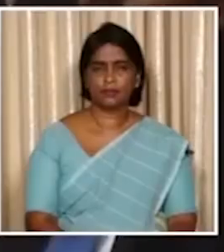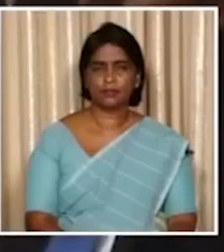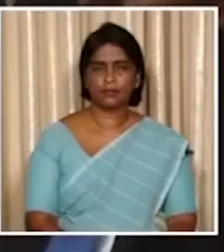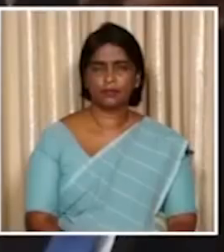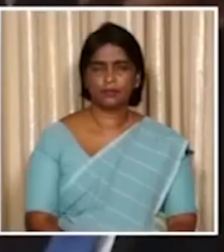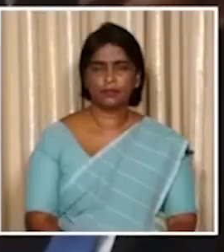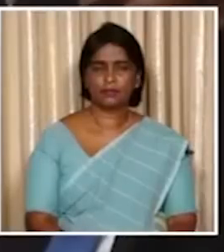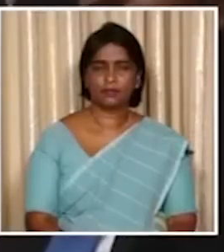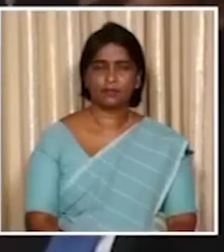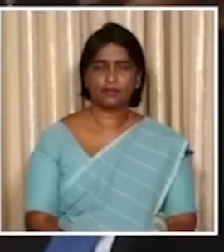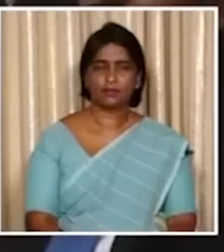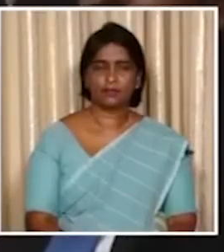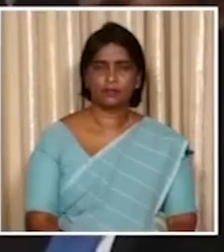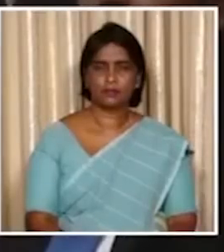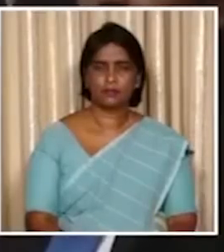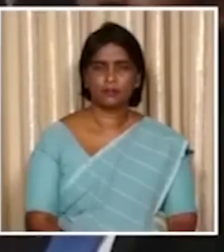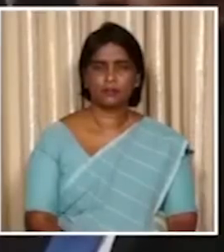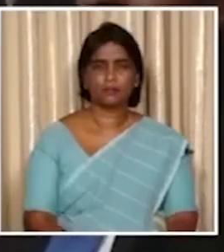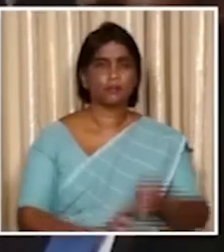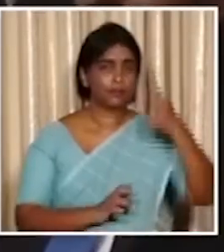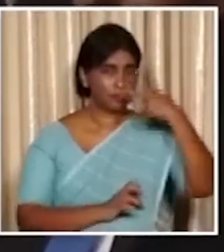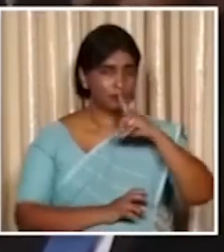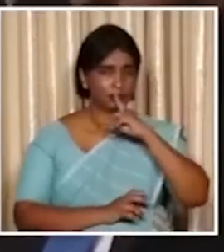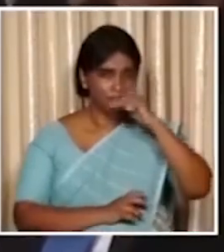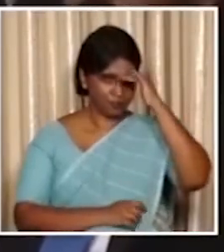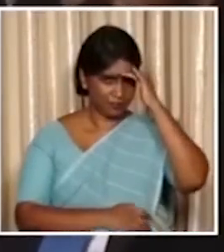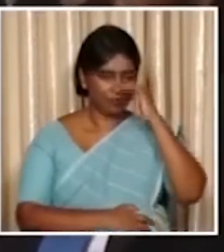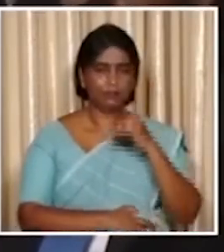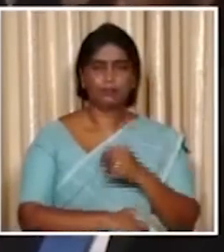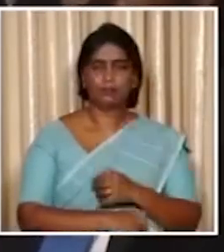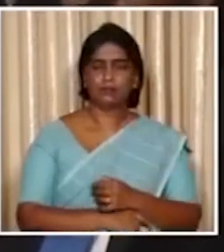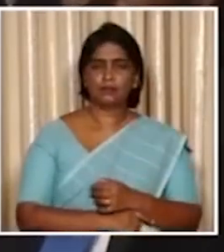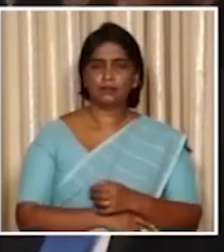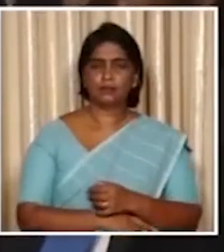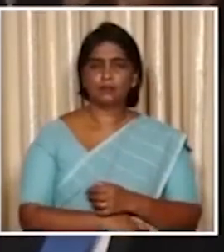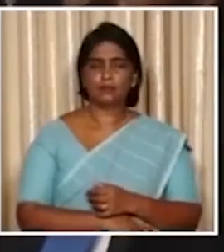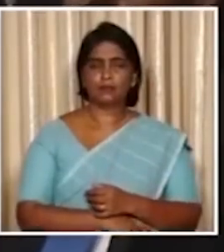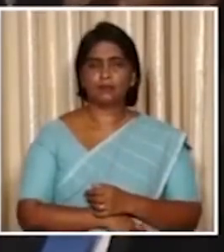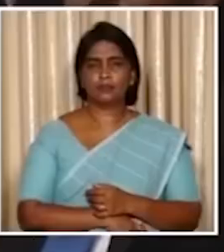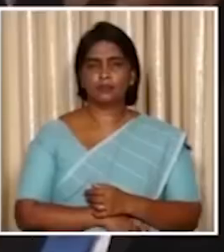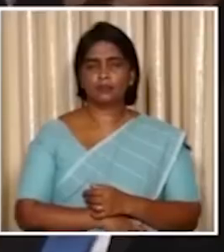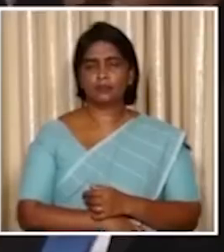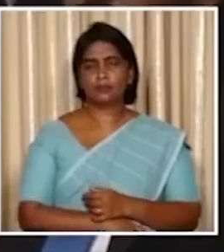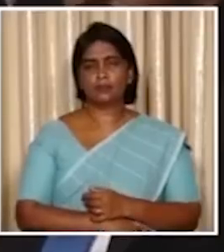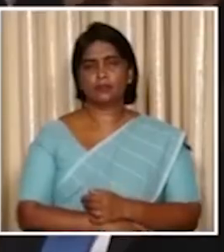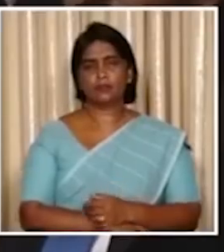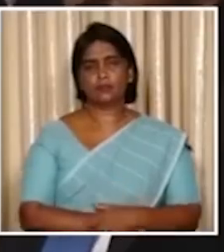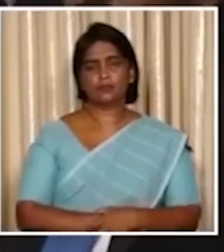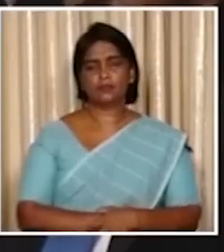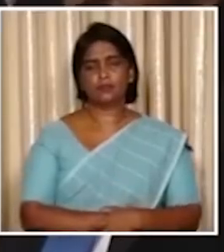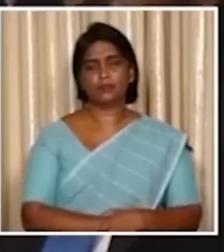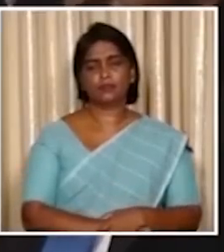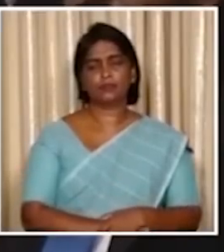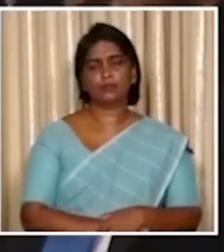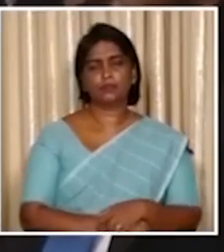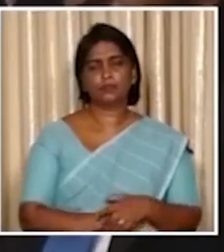කවුරු ප්‍රතිසභානායකරලේ දීංගල් තීර්මාන දෙන මූලාසනයට ගරු කළ යුතු වෙනවා. ඕනේ ප්‍රශ්න අහන්න පුළුවන් කමක් නැහැ. හරි බොහොම ස්තුතියි බොහොම ස්තුතියි.